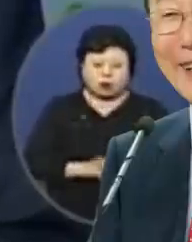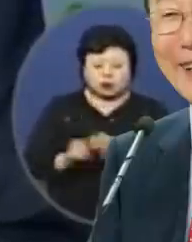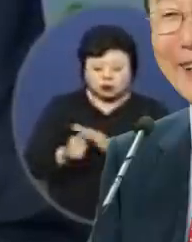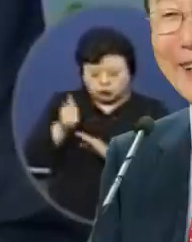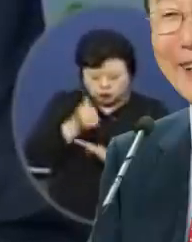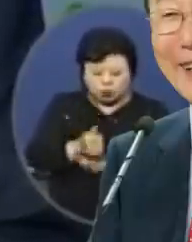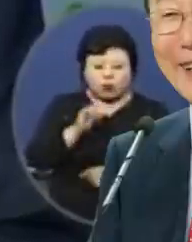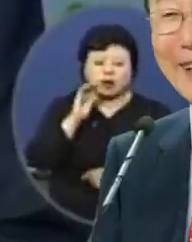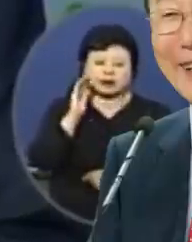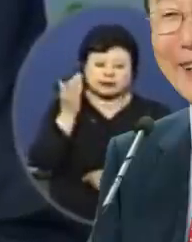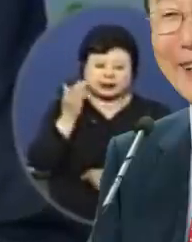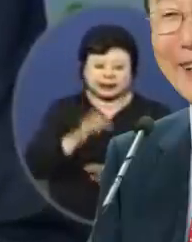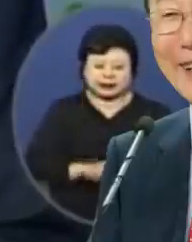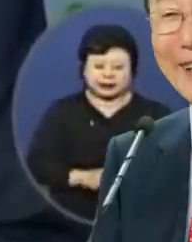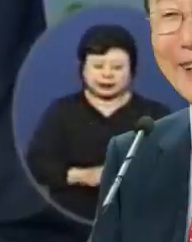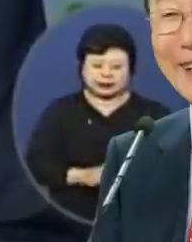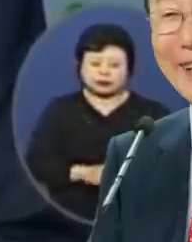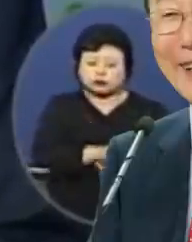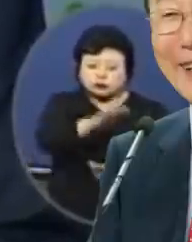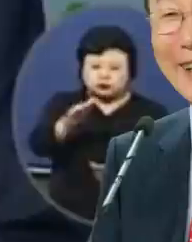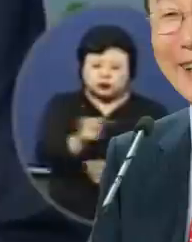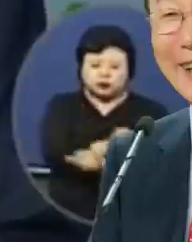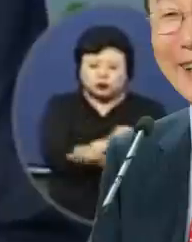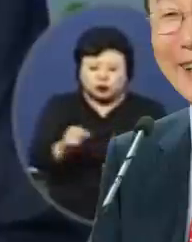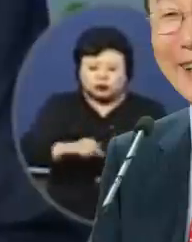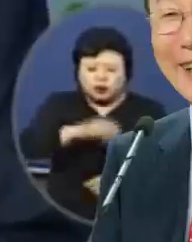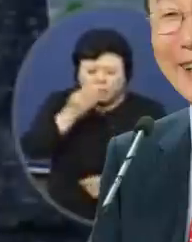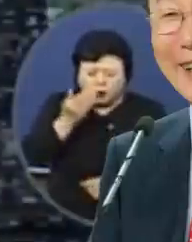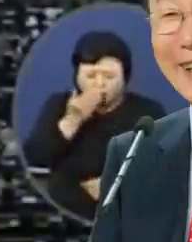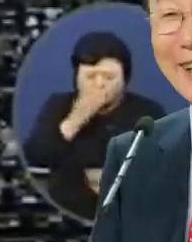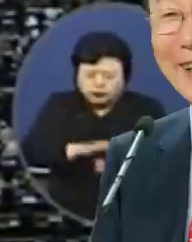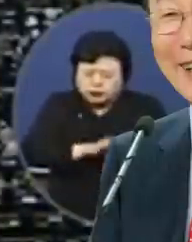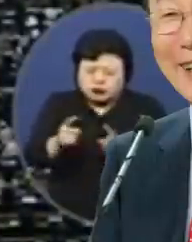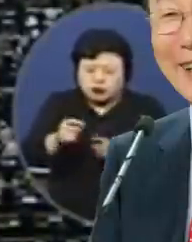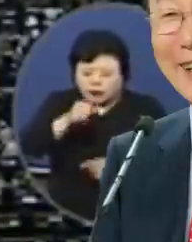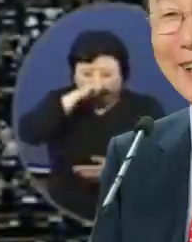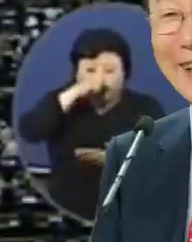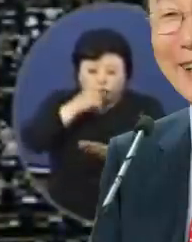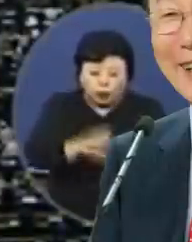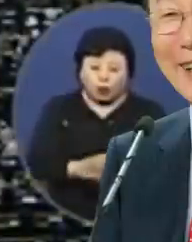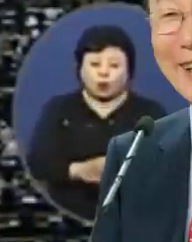것입니다. 우리는 용서와 거룩함과 치료와 형통의